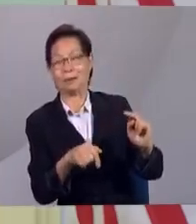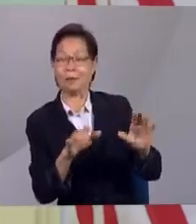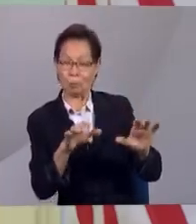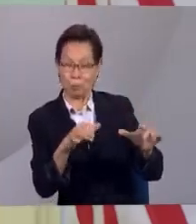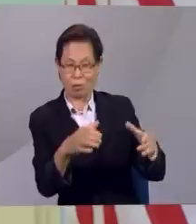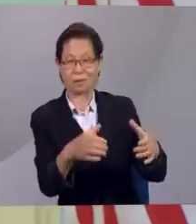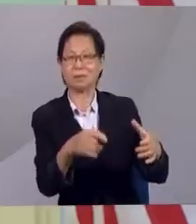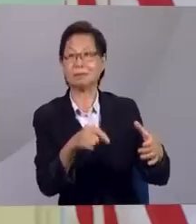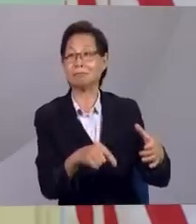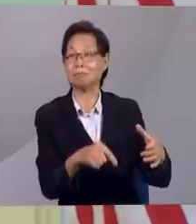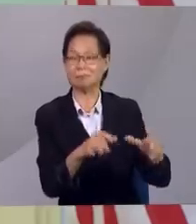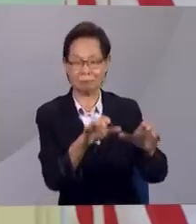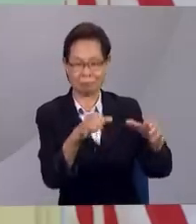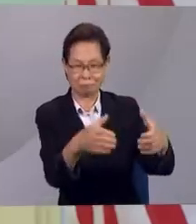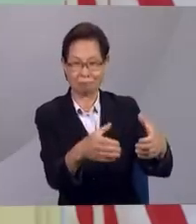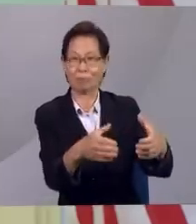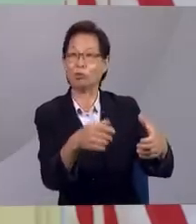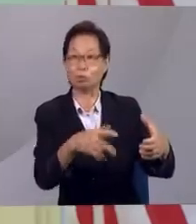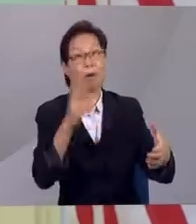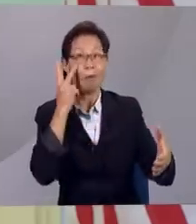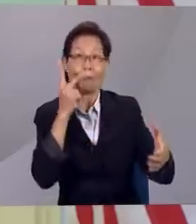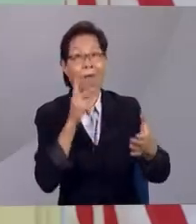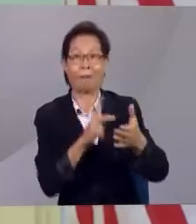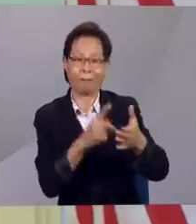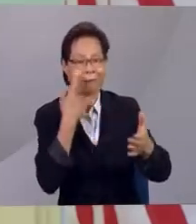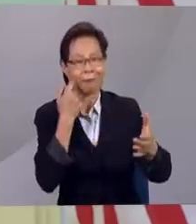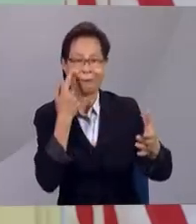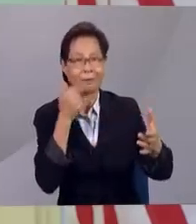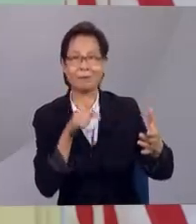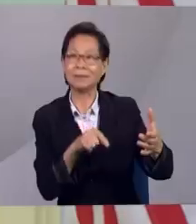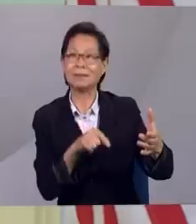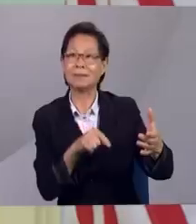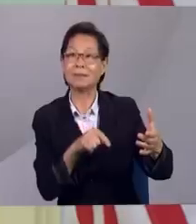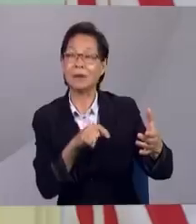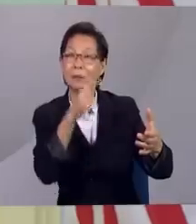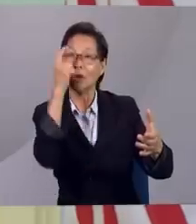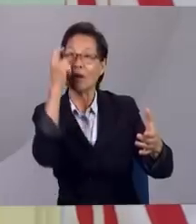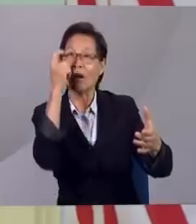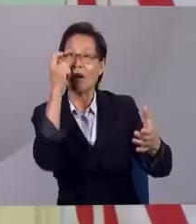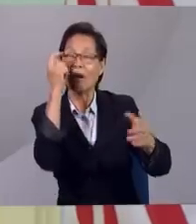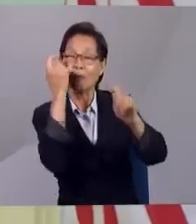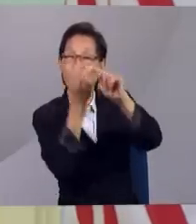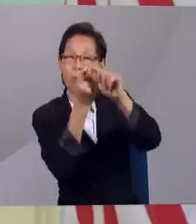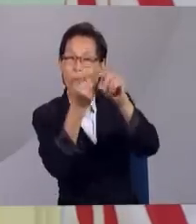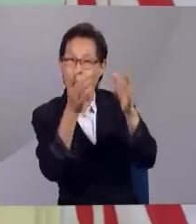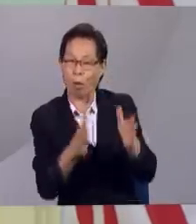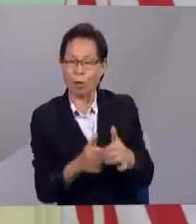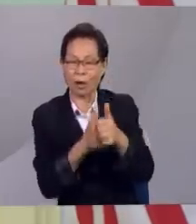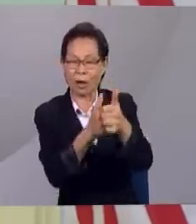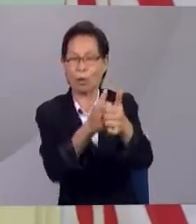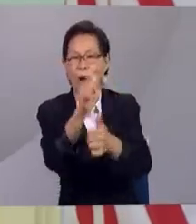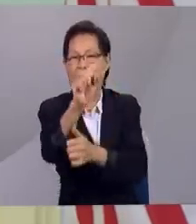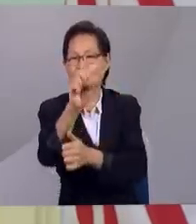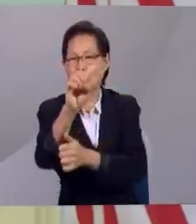Kluster ini telah dapat dikenal pasti kerana pihak kontraktor telah mematuhi